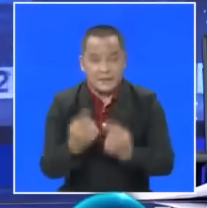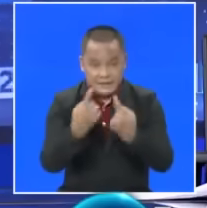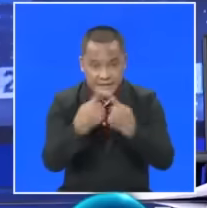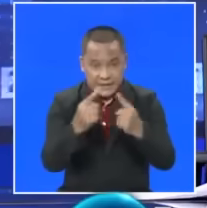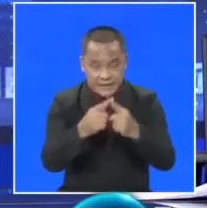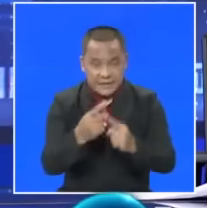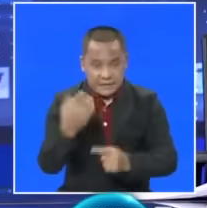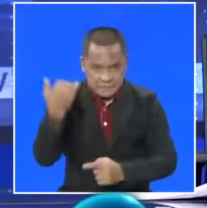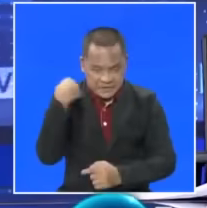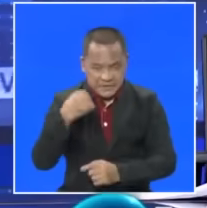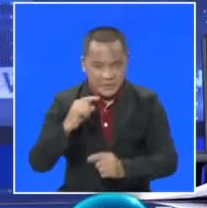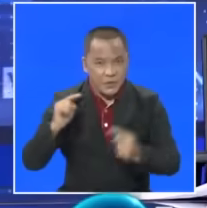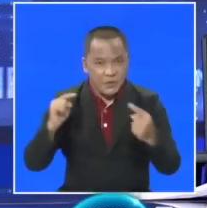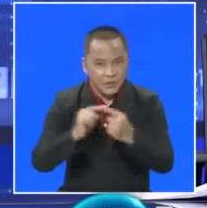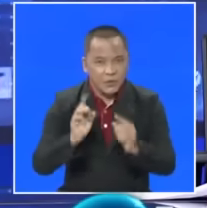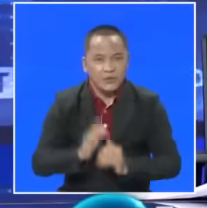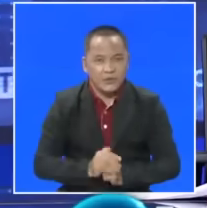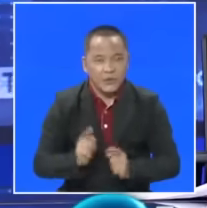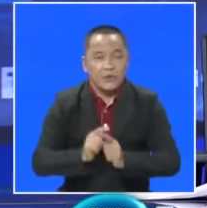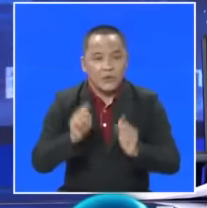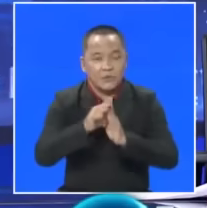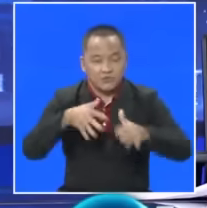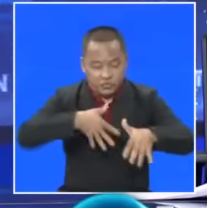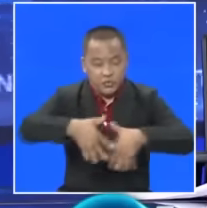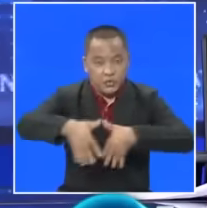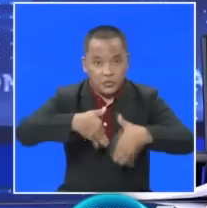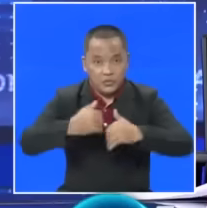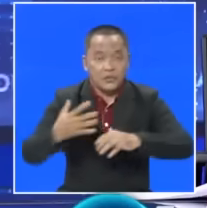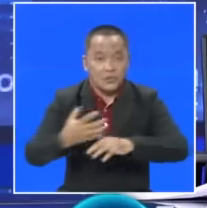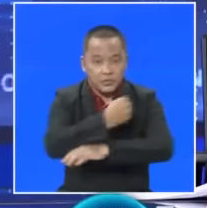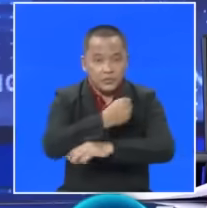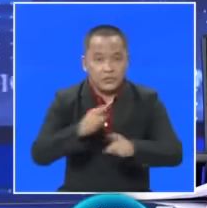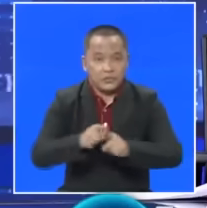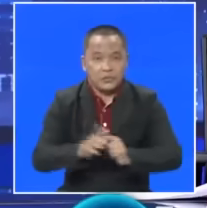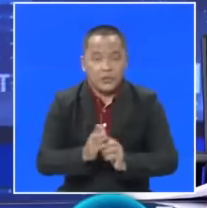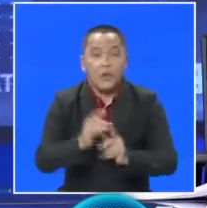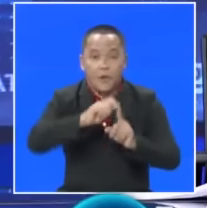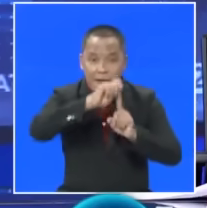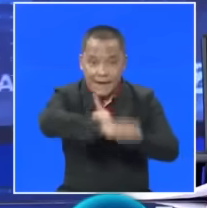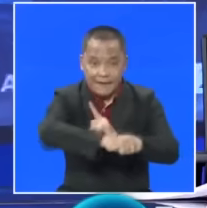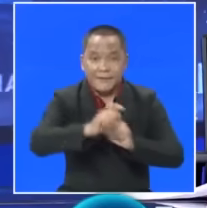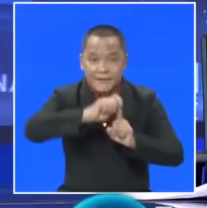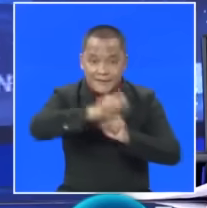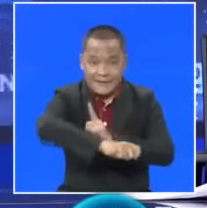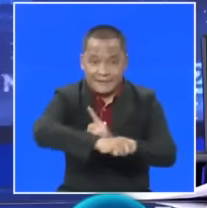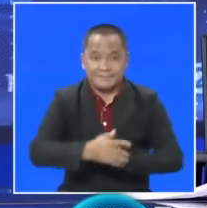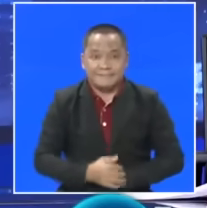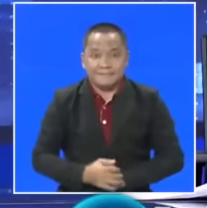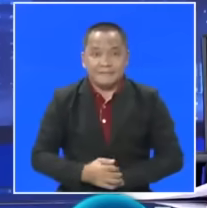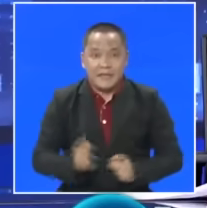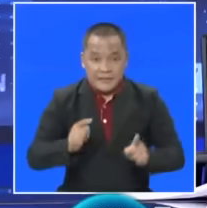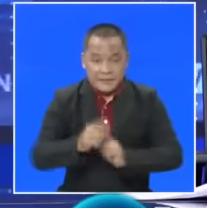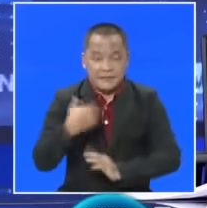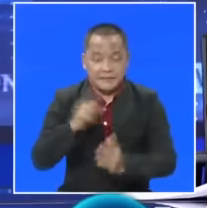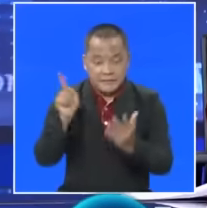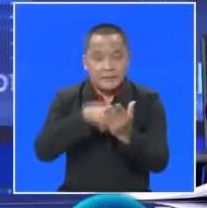แต่เดี๋ยวจะมีความเคลื่อนไหวในระดับท้องถิ่นนั่นก็คือการเมืองโดยเฉพาะที่โคราชนครราชสีมานะคะจะมี